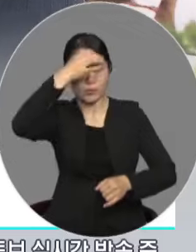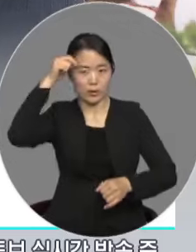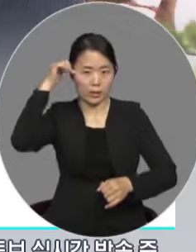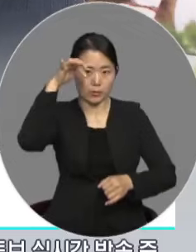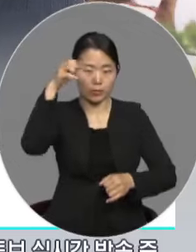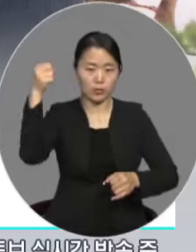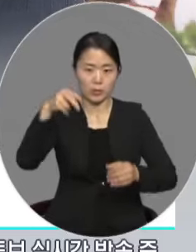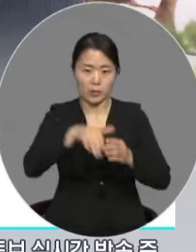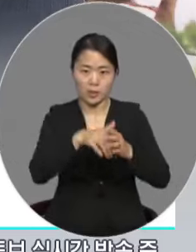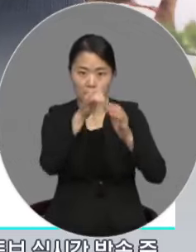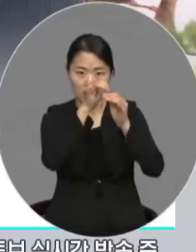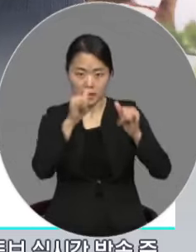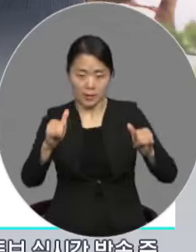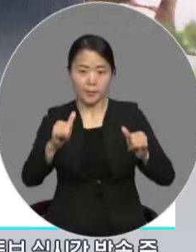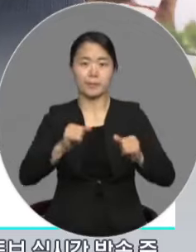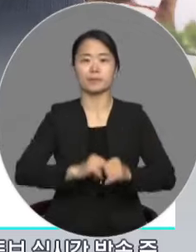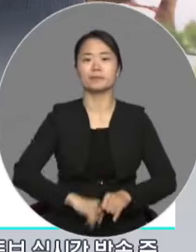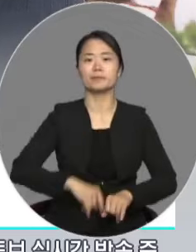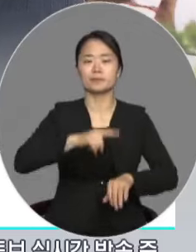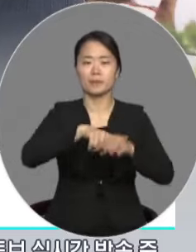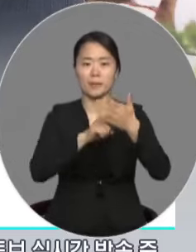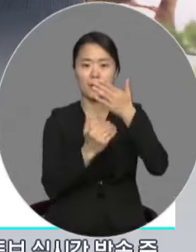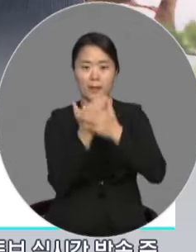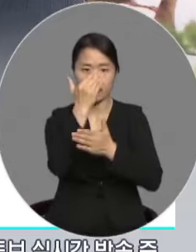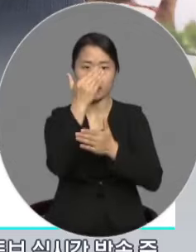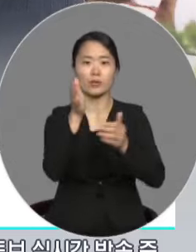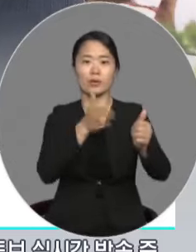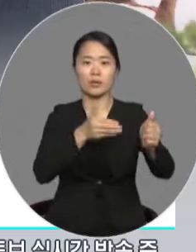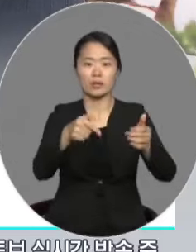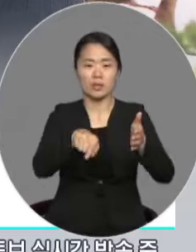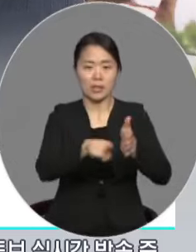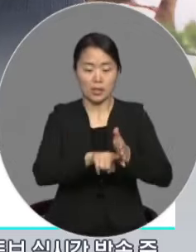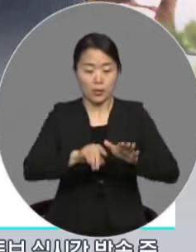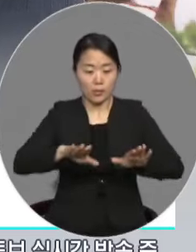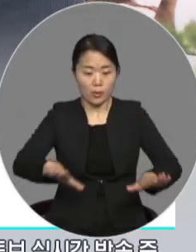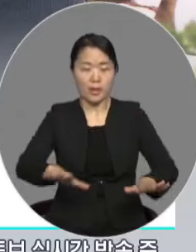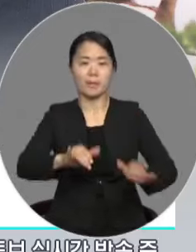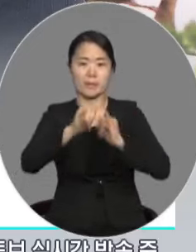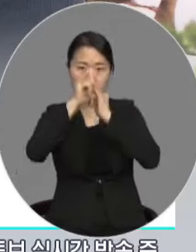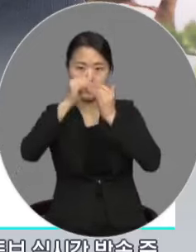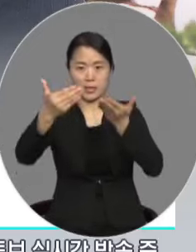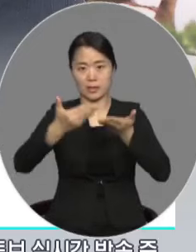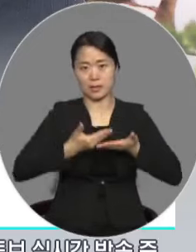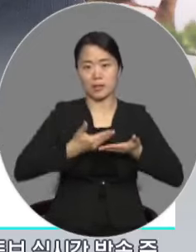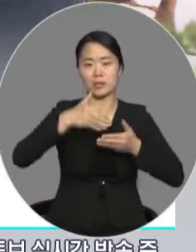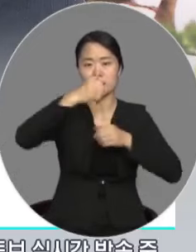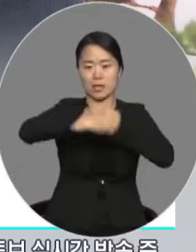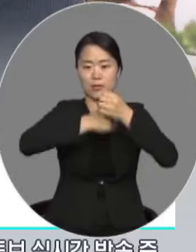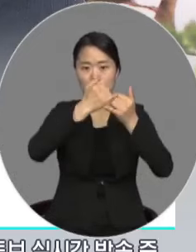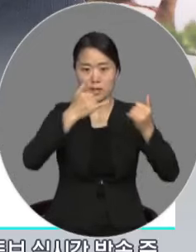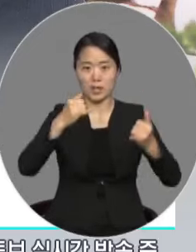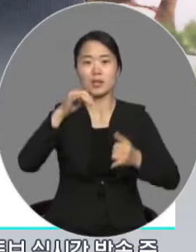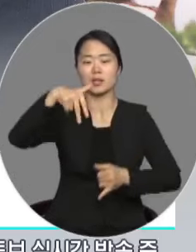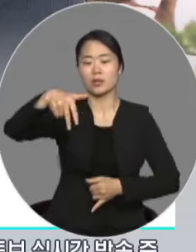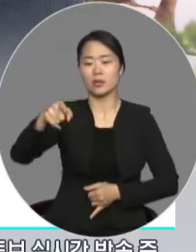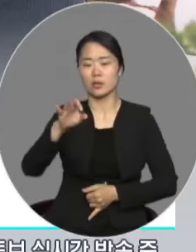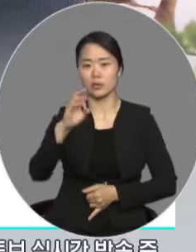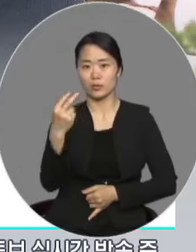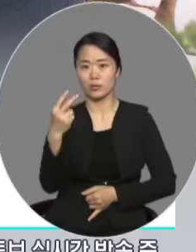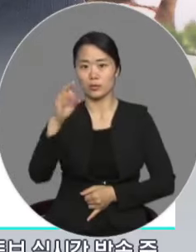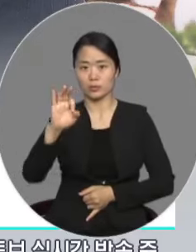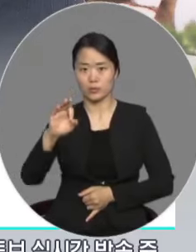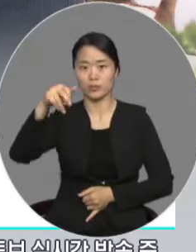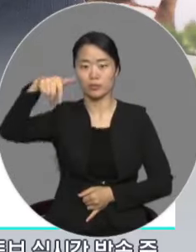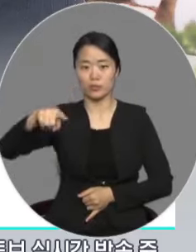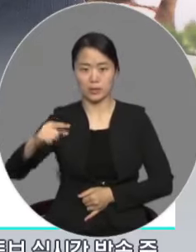해마다 수상되고 있습니다. 올해 수상작은 자유인인데 이 소설을 쓴 정용준 작가를 이슈인 울산에서